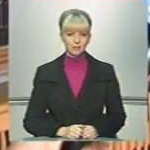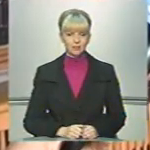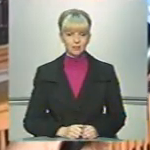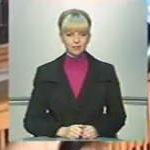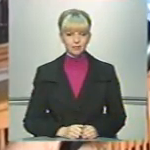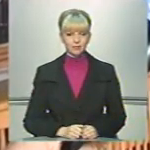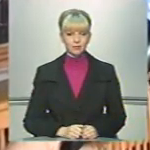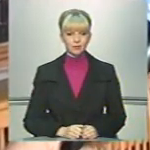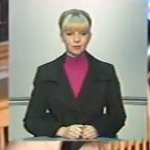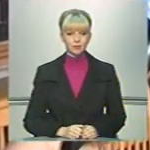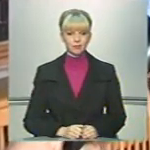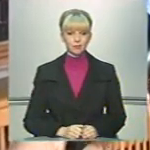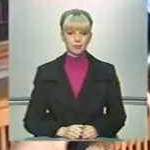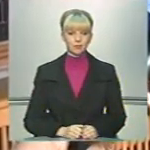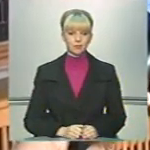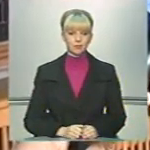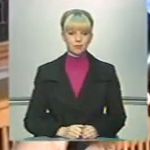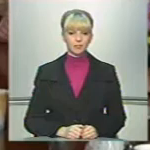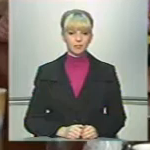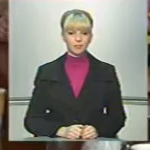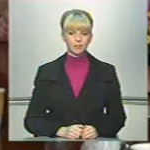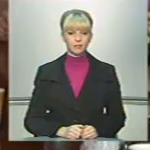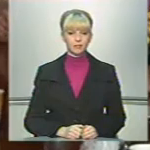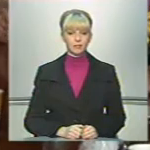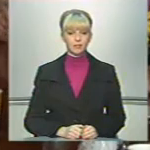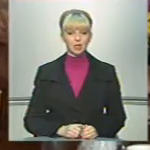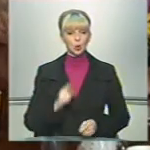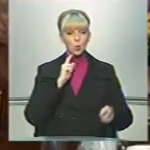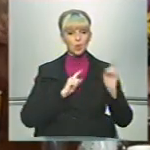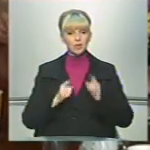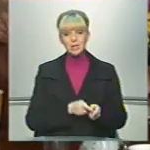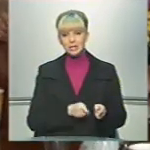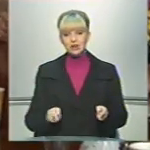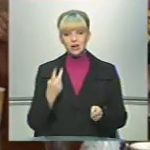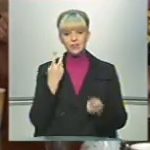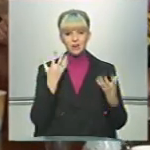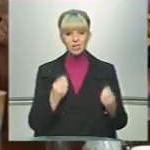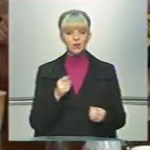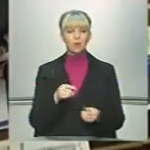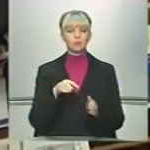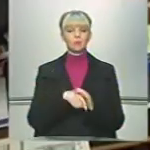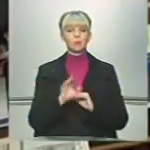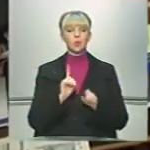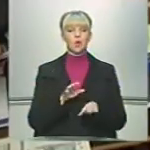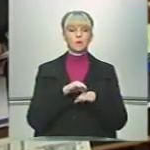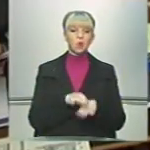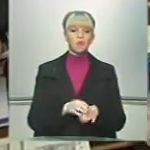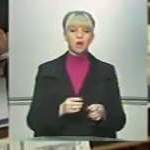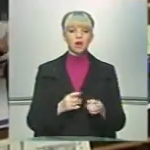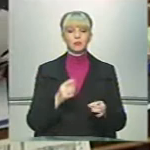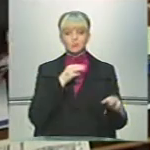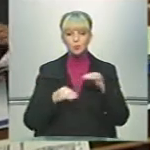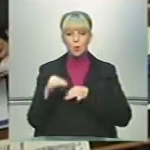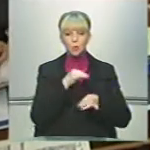Духовенством духовними, а вірними був лепший, але також... Конференція триватиме 2 дні. У її рамках, зокрема, проведуть круглий стіл,